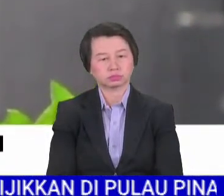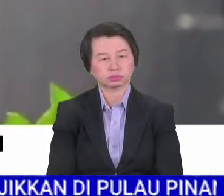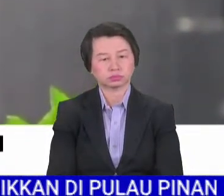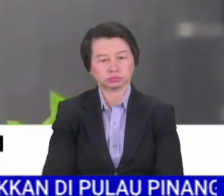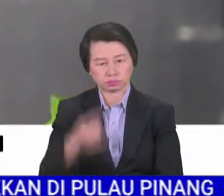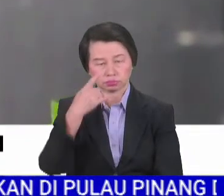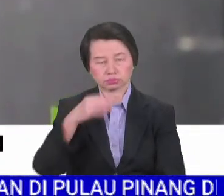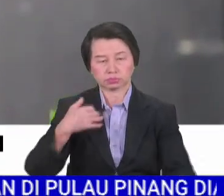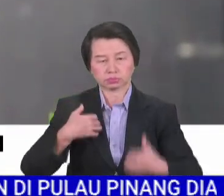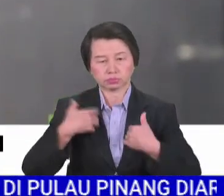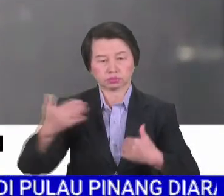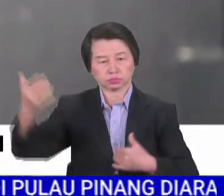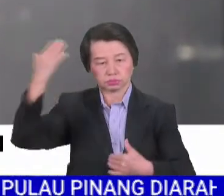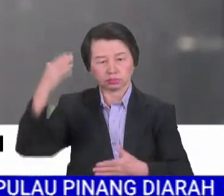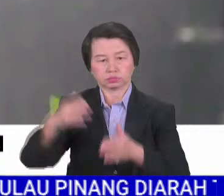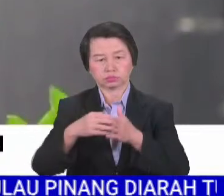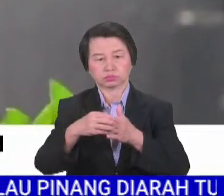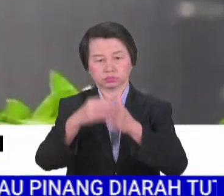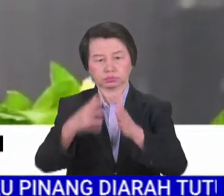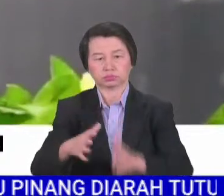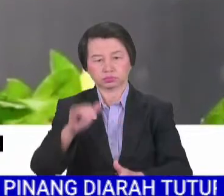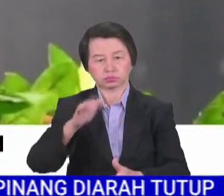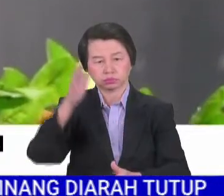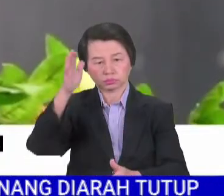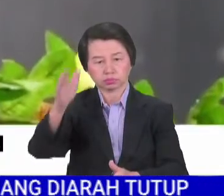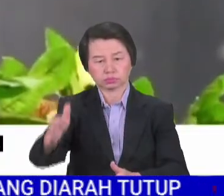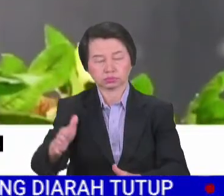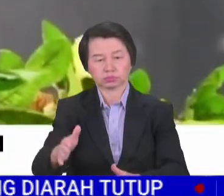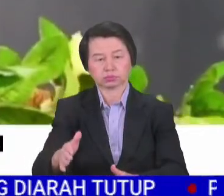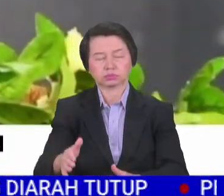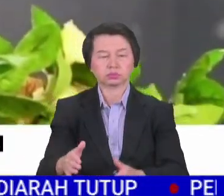melatih guru-guru matematik dan sains kita.